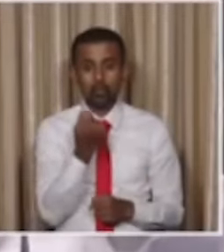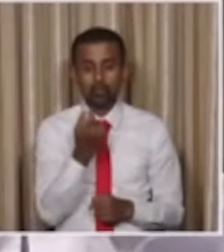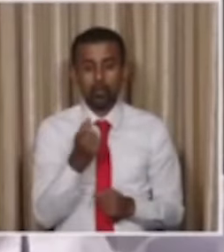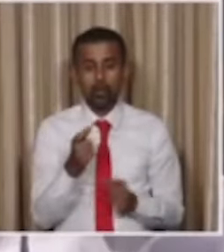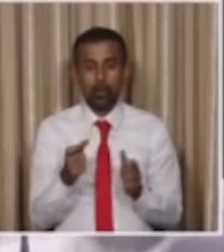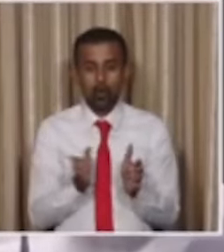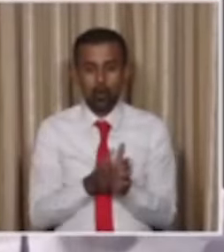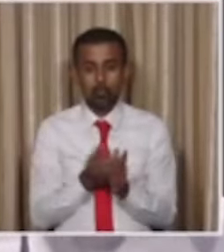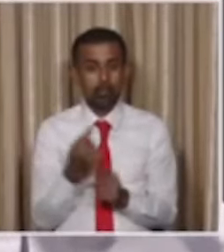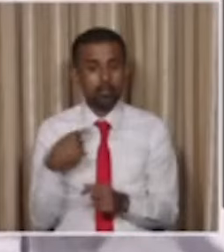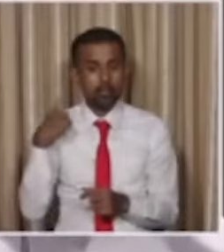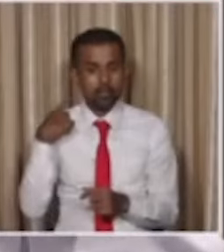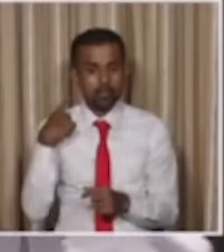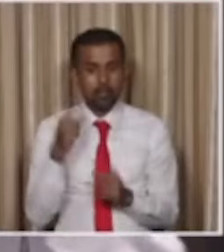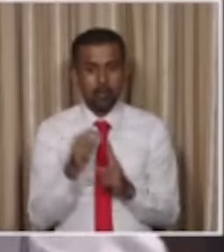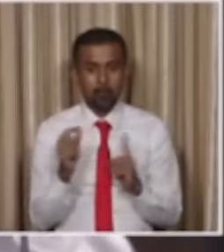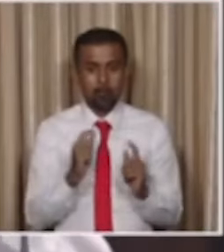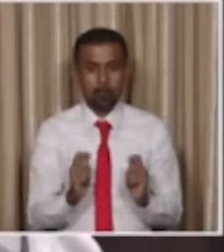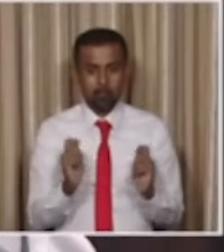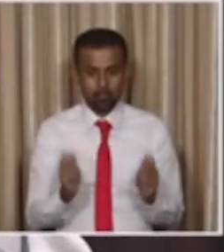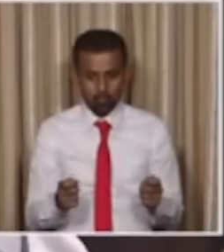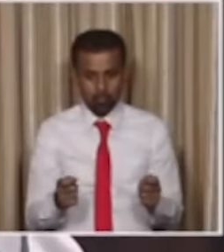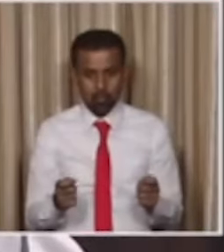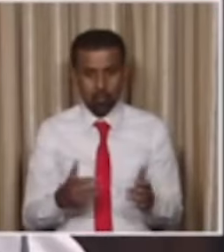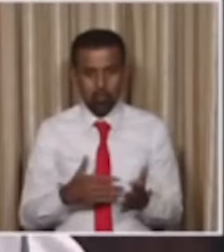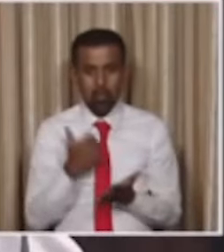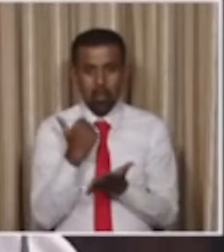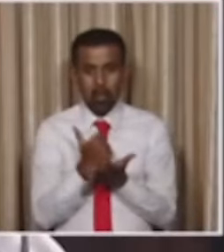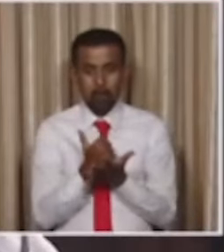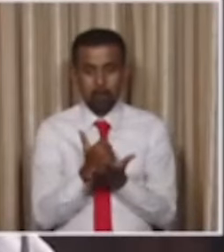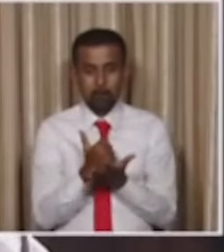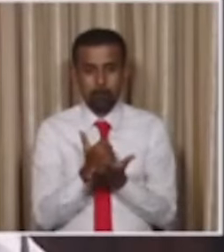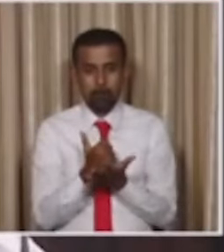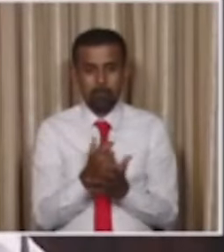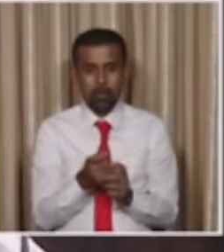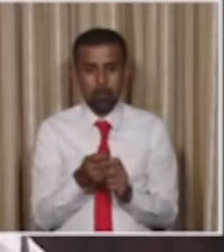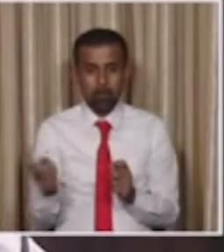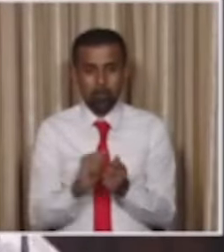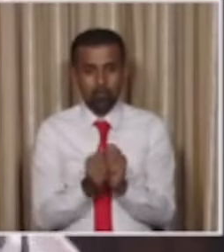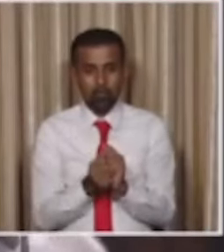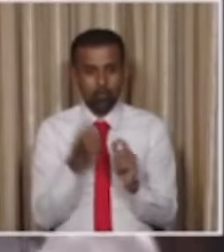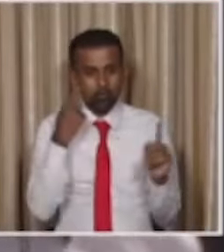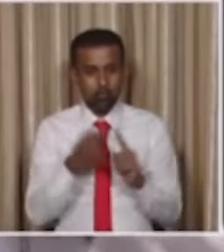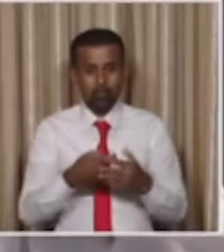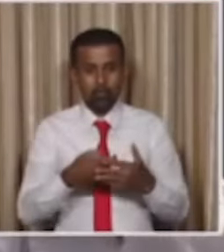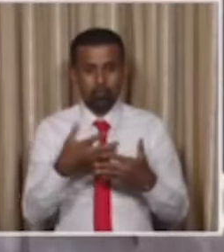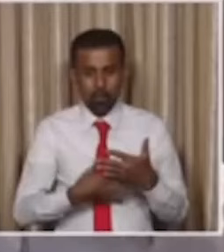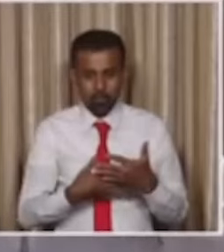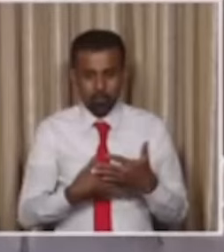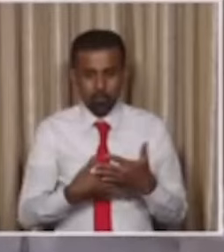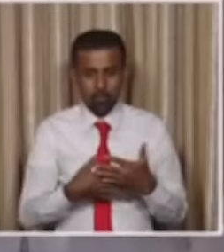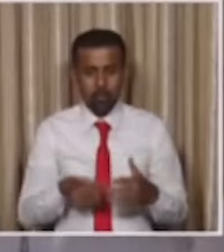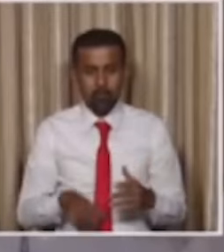කාරක සභාවේ ඊයේ පාර්ලිමේන්තුවට ඉදිරිපත් කරපු මහ බැංකුවේ වැටුප් සංශෝධනය පිළිබඳ වාර්තාව